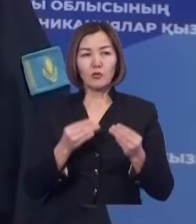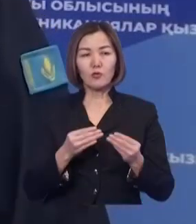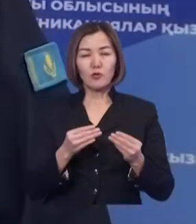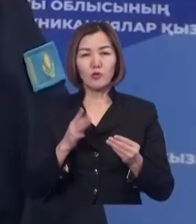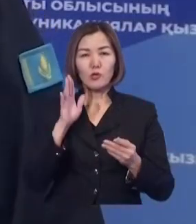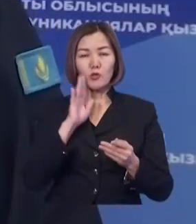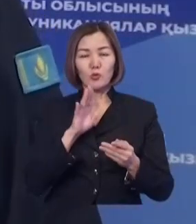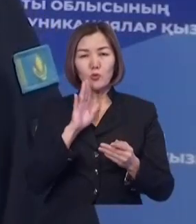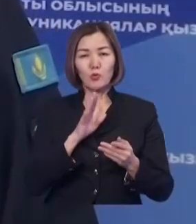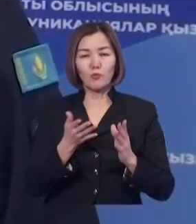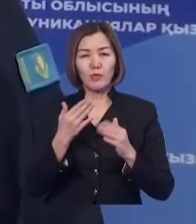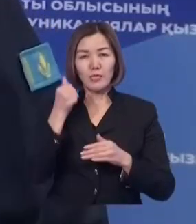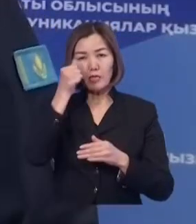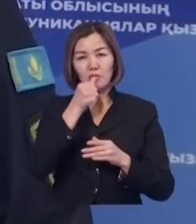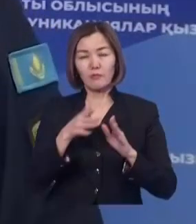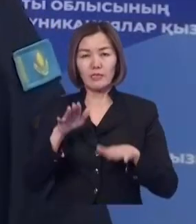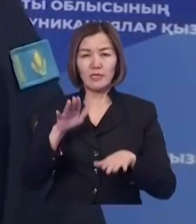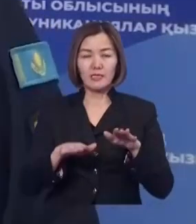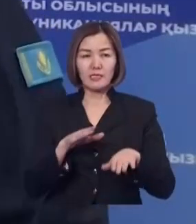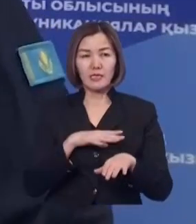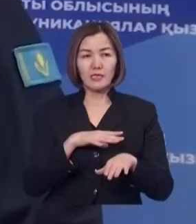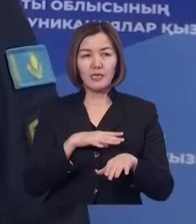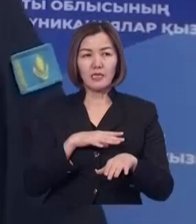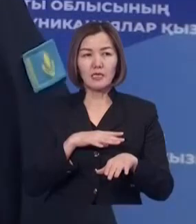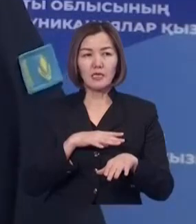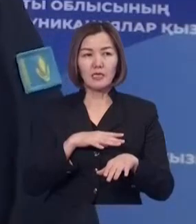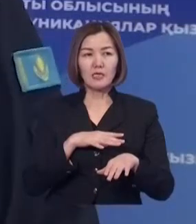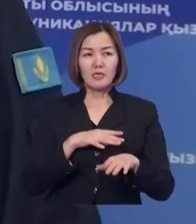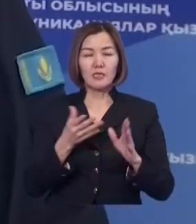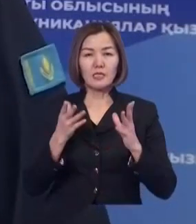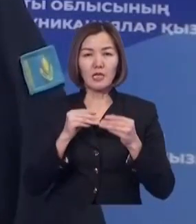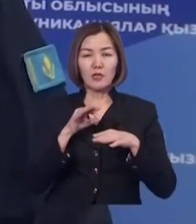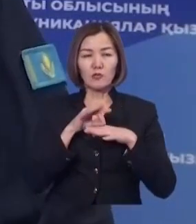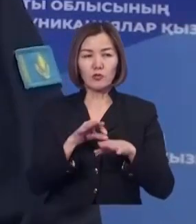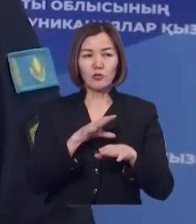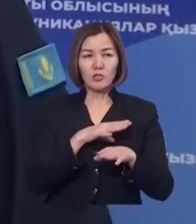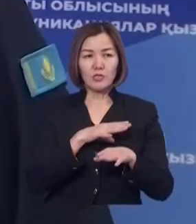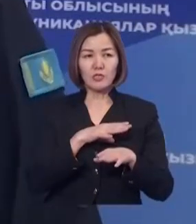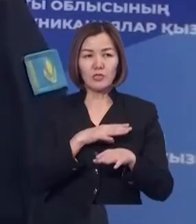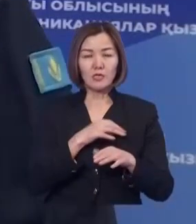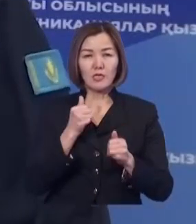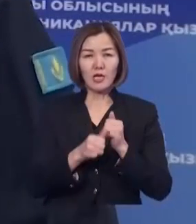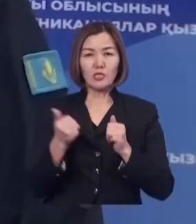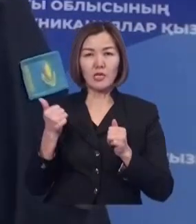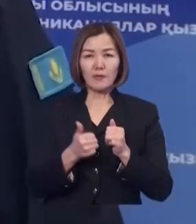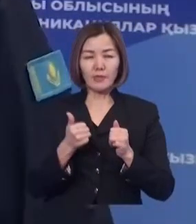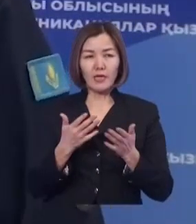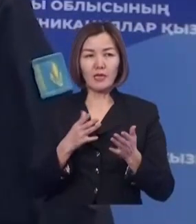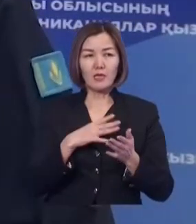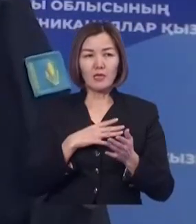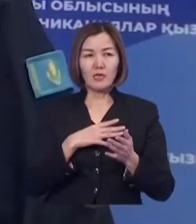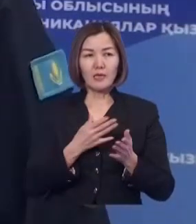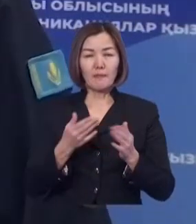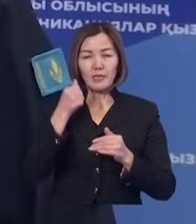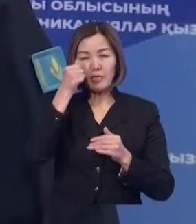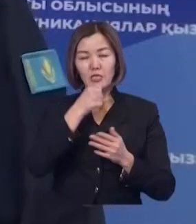жиналған сулар былтырғы жылмен жаңа талдау жасалғанбыз, талдау жасалып отырады, апта сайын талдауда көрсетіп отыр,